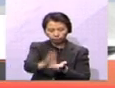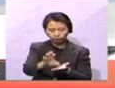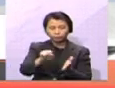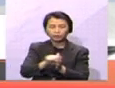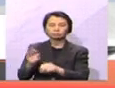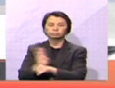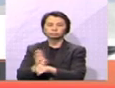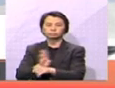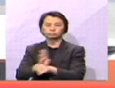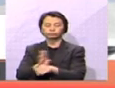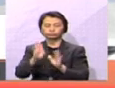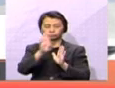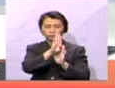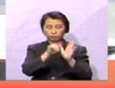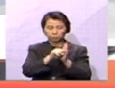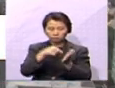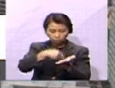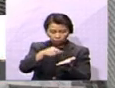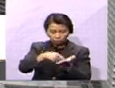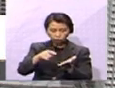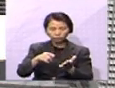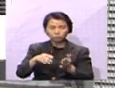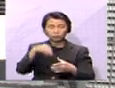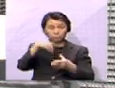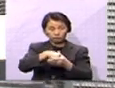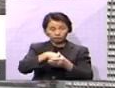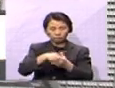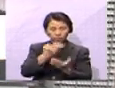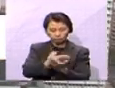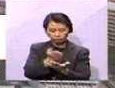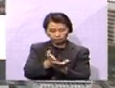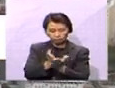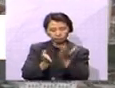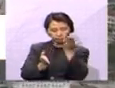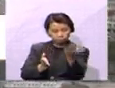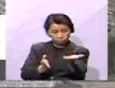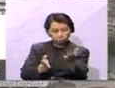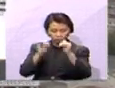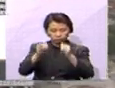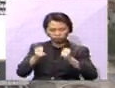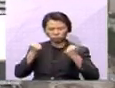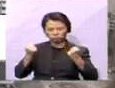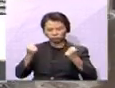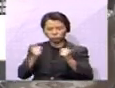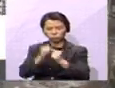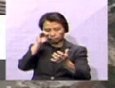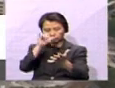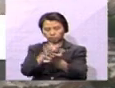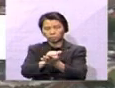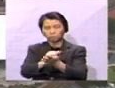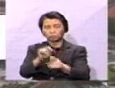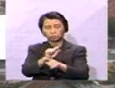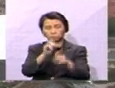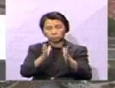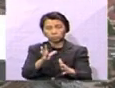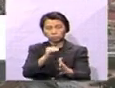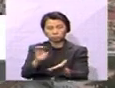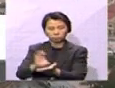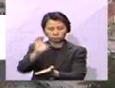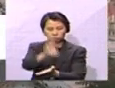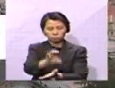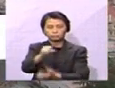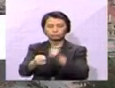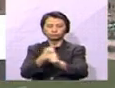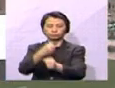perdagangan latar belakang perbelanjaan fiskal daripada bajet yang dibentangkan dijangka memperkukuh keyakinan pengguna dan pelabur tahun